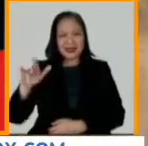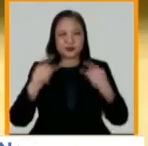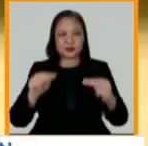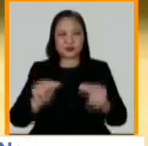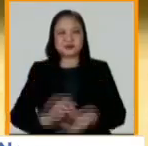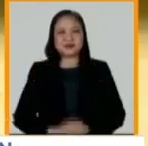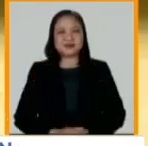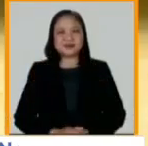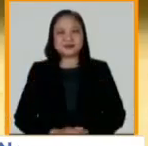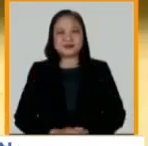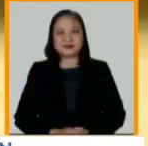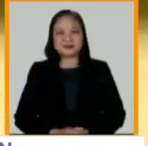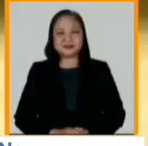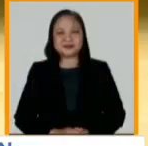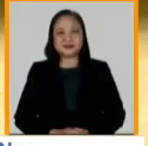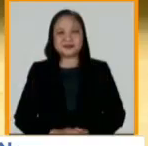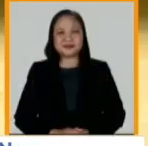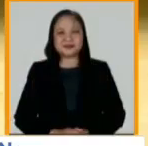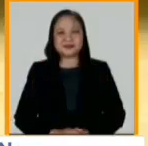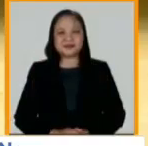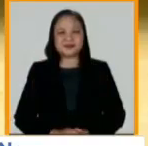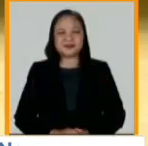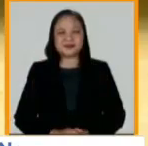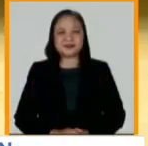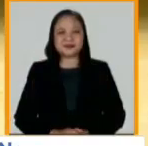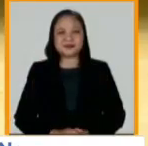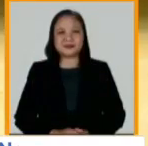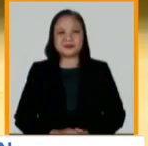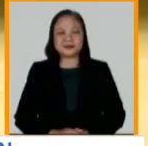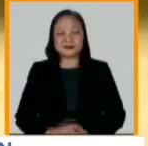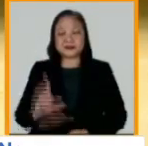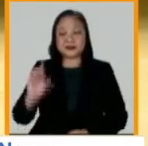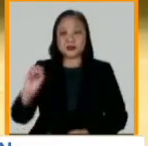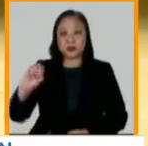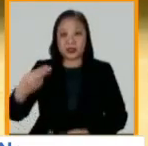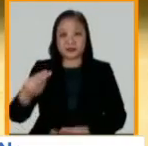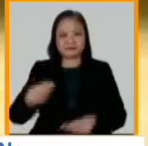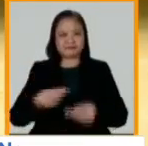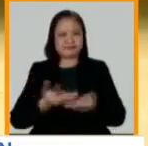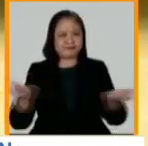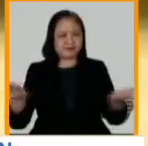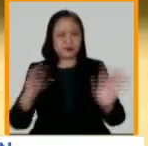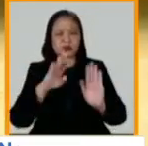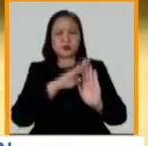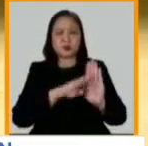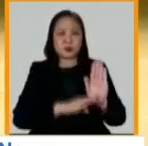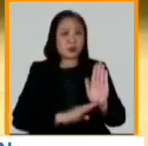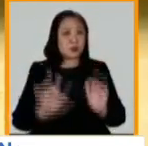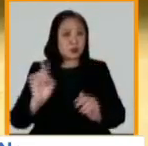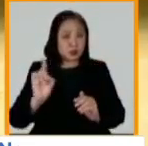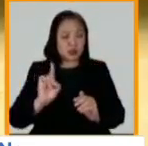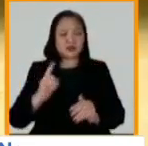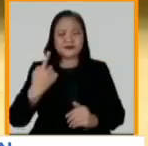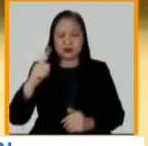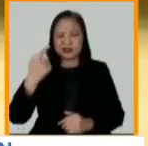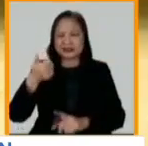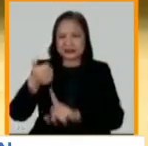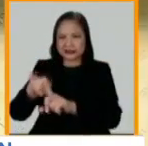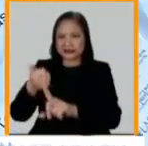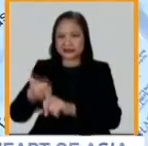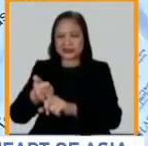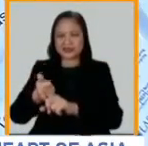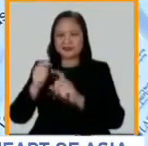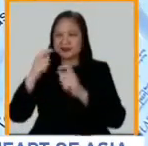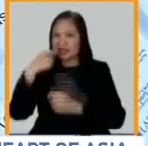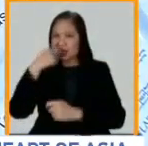dito. Dilabas na ng Department of Health ang mga panuntunan para sa self-administered antigen test kits.